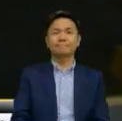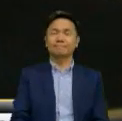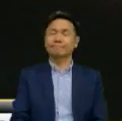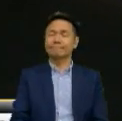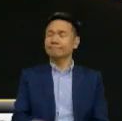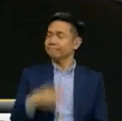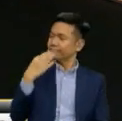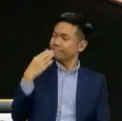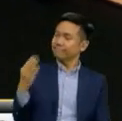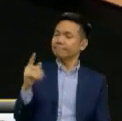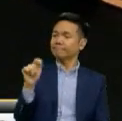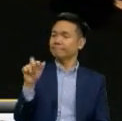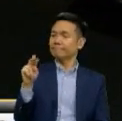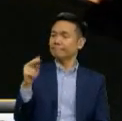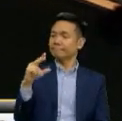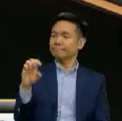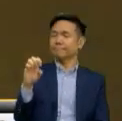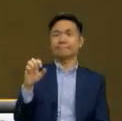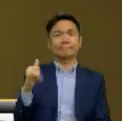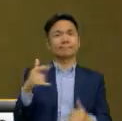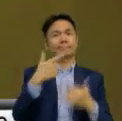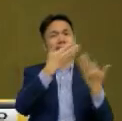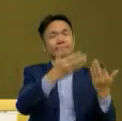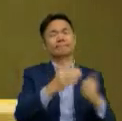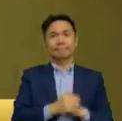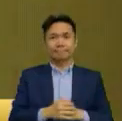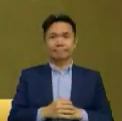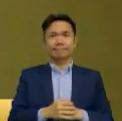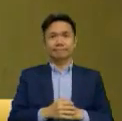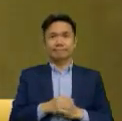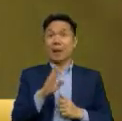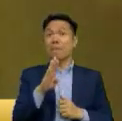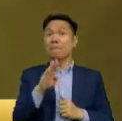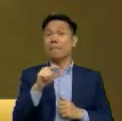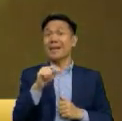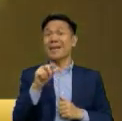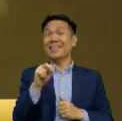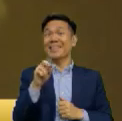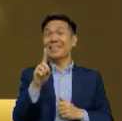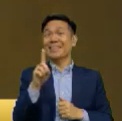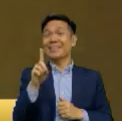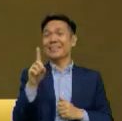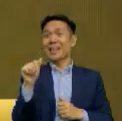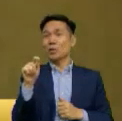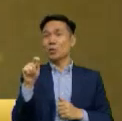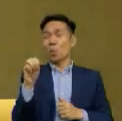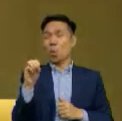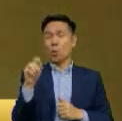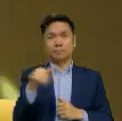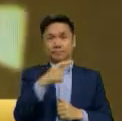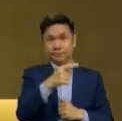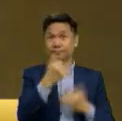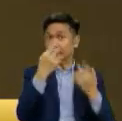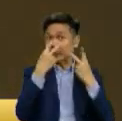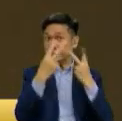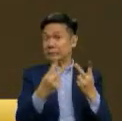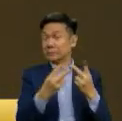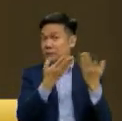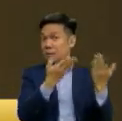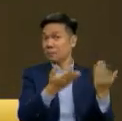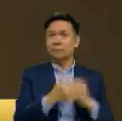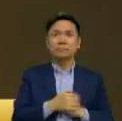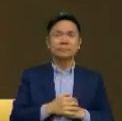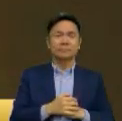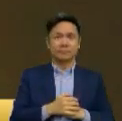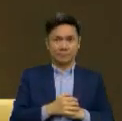kita akan terus saja mendapatkan pelaporan langsung dari paliman bagan Datuk untuk kita memberikan kabar yang lebih jelas Bagaimana